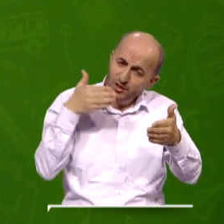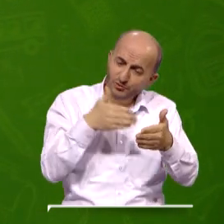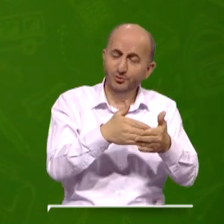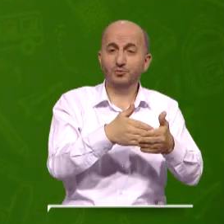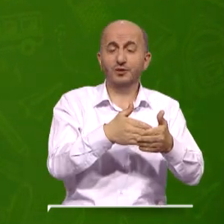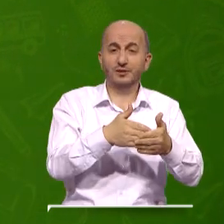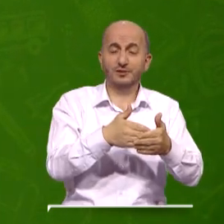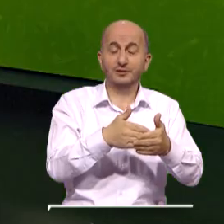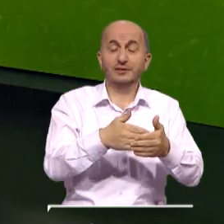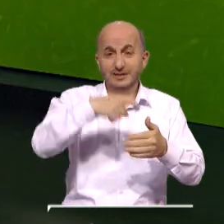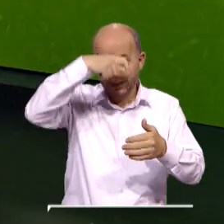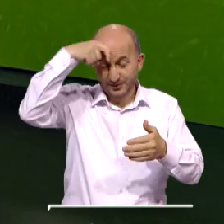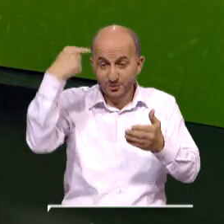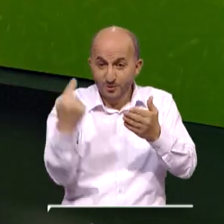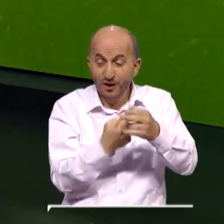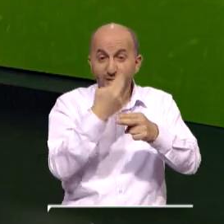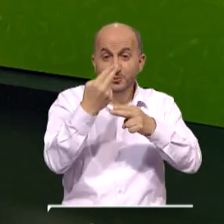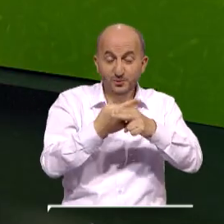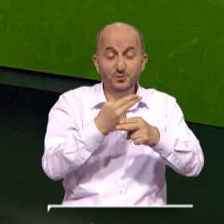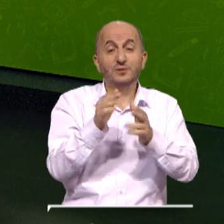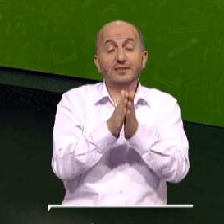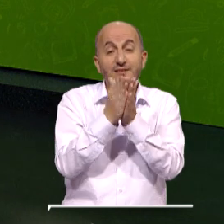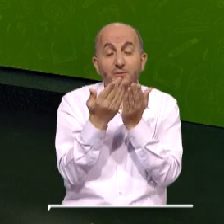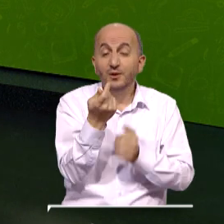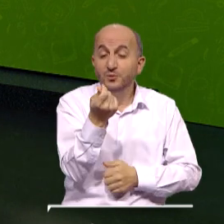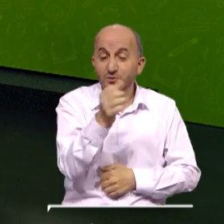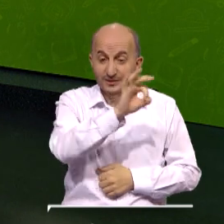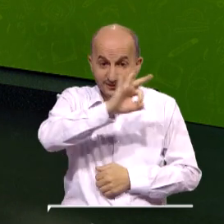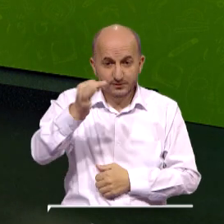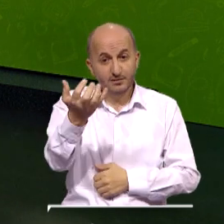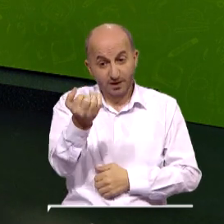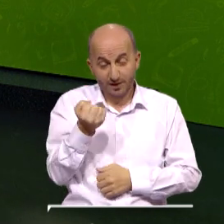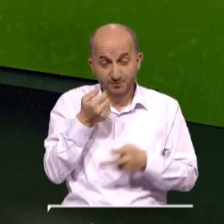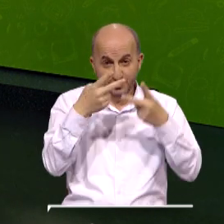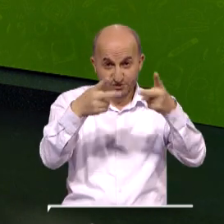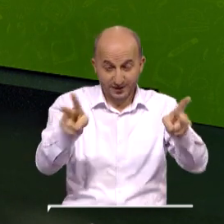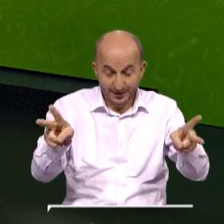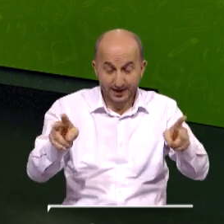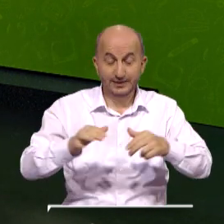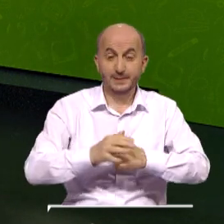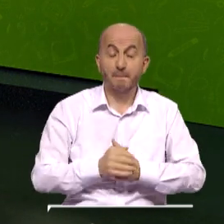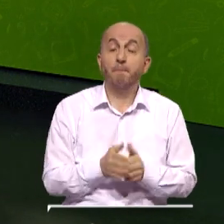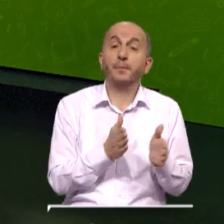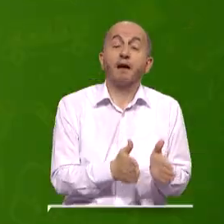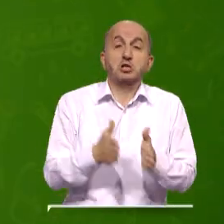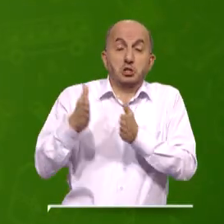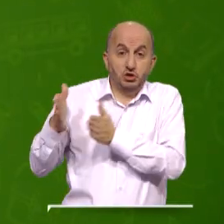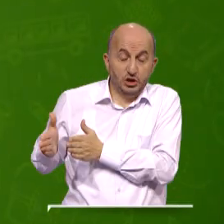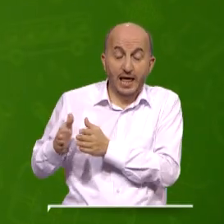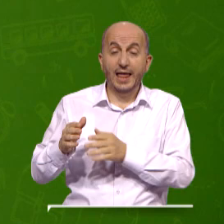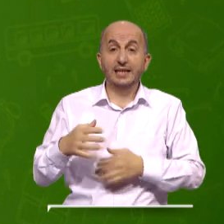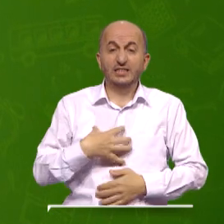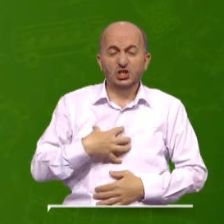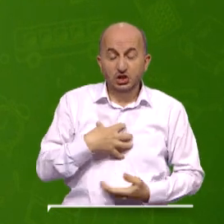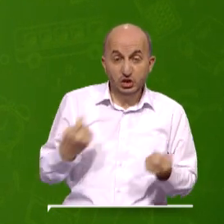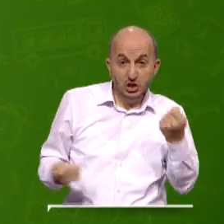halinde bu yaz Kur'an kursu kitaplarını ücretsiz olarak alabileceklerdir bir Ayrıca